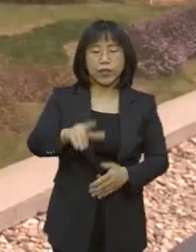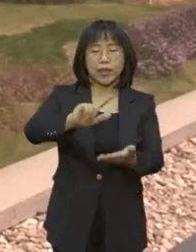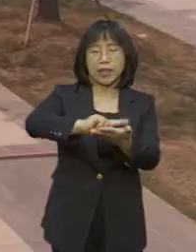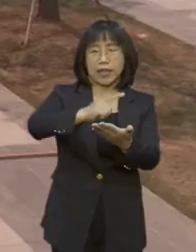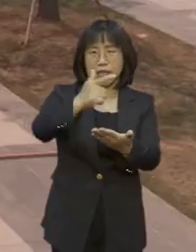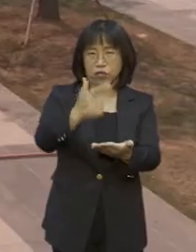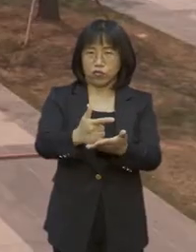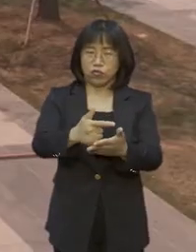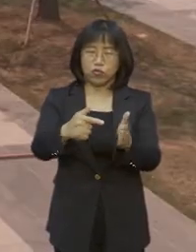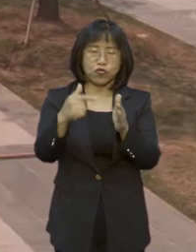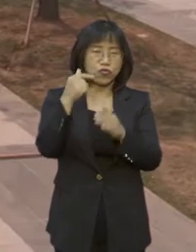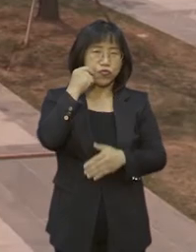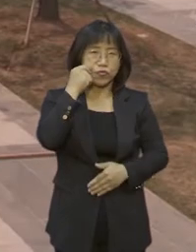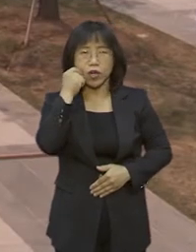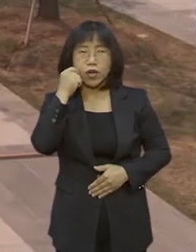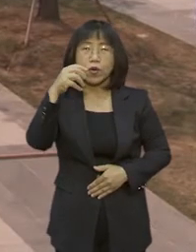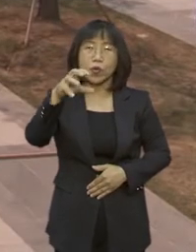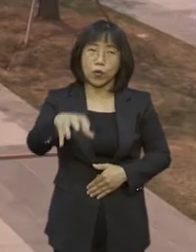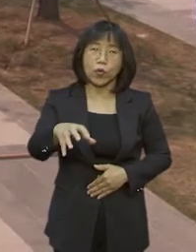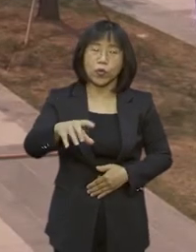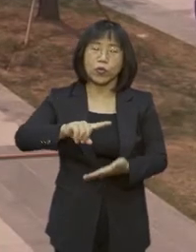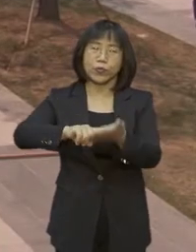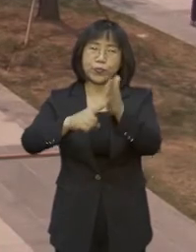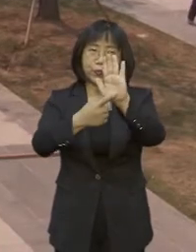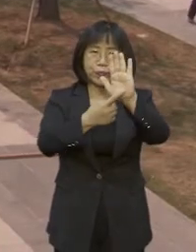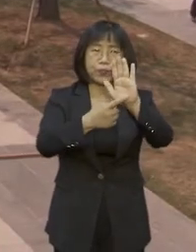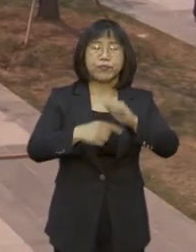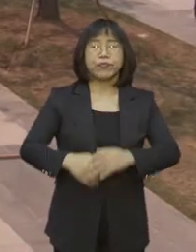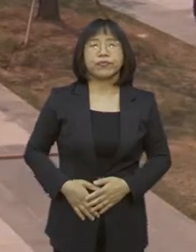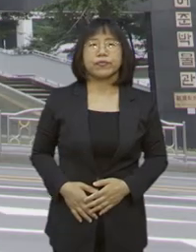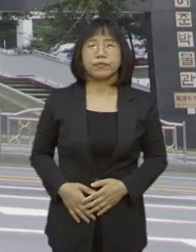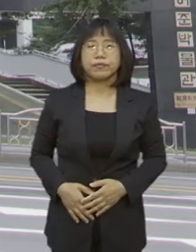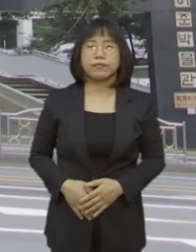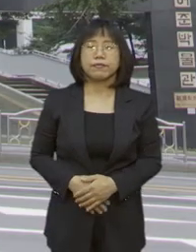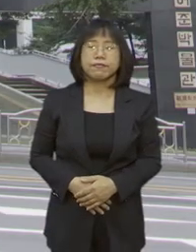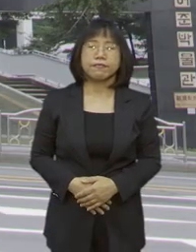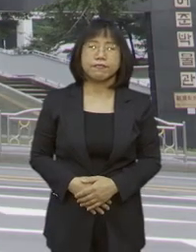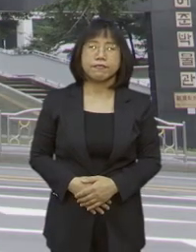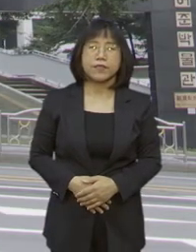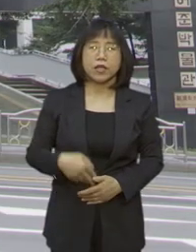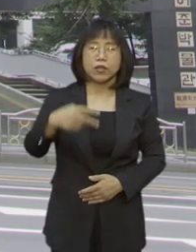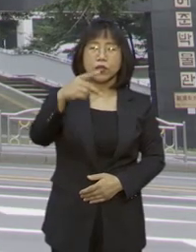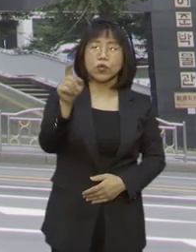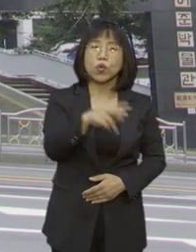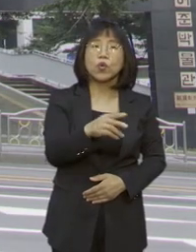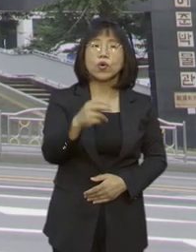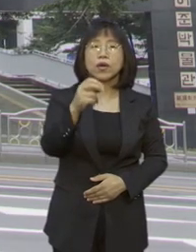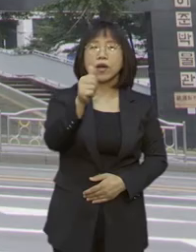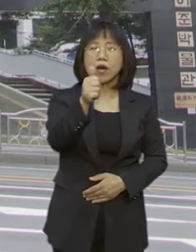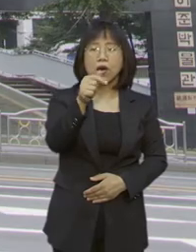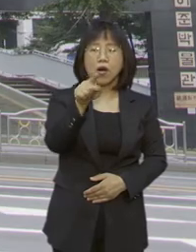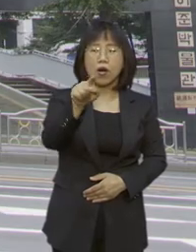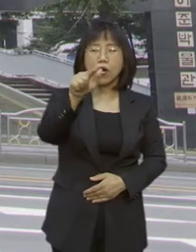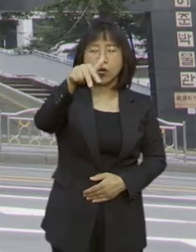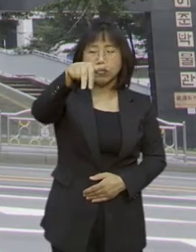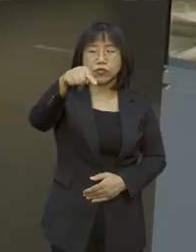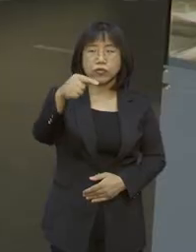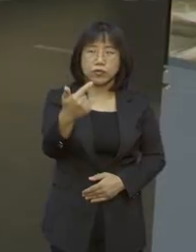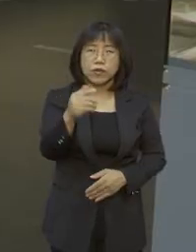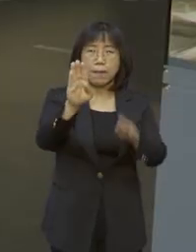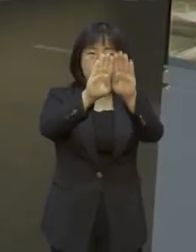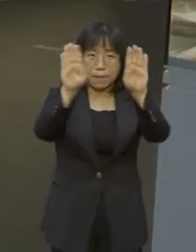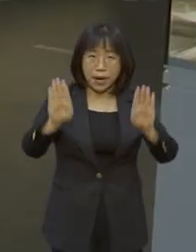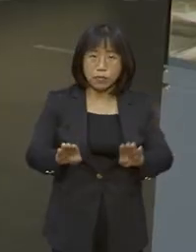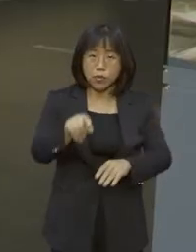강서구의 명소로 자리 잡고 있습니다. 마지막으로 구암 허준의 일생과 동의보감의 역사적 의미를 만날 수 있는